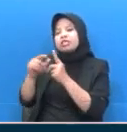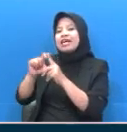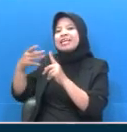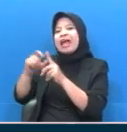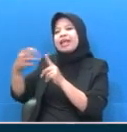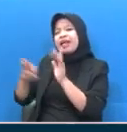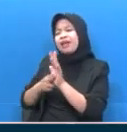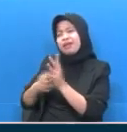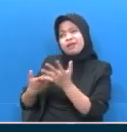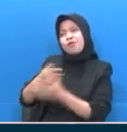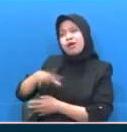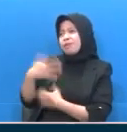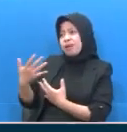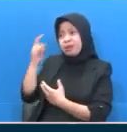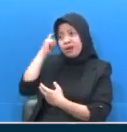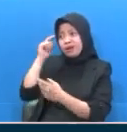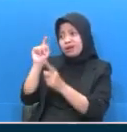pihak keluarga bagaimana, memang dekat?